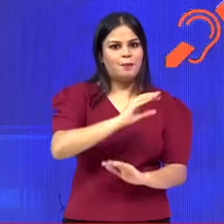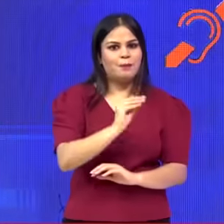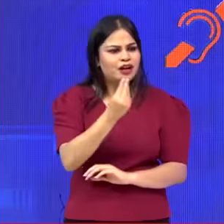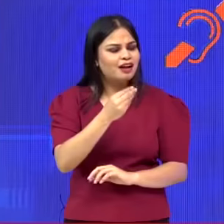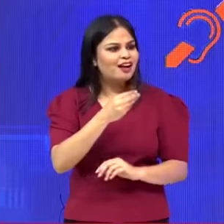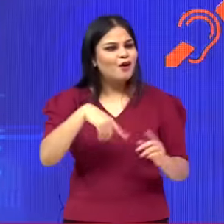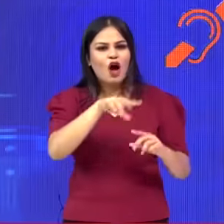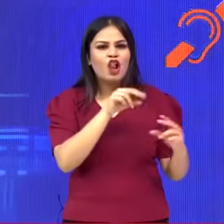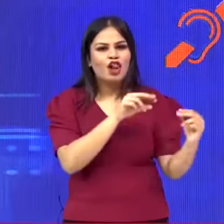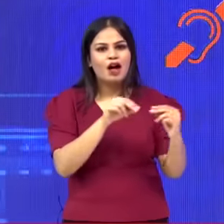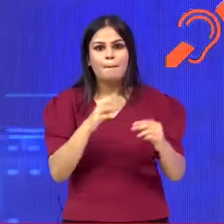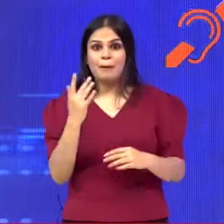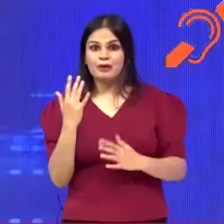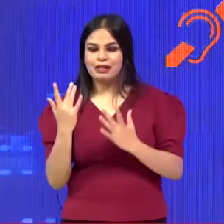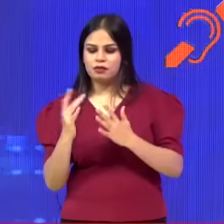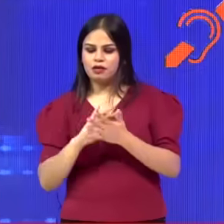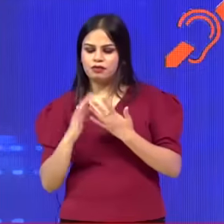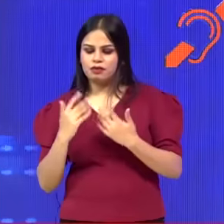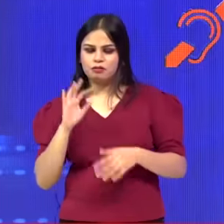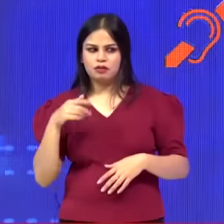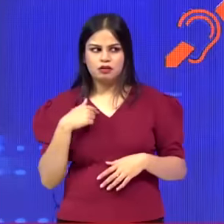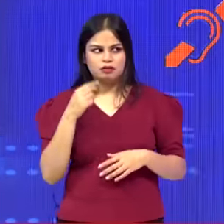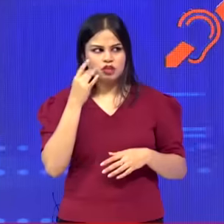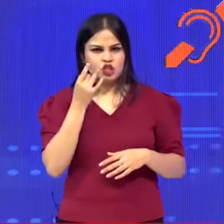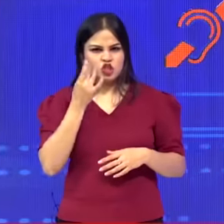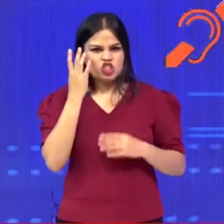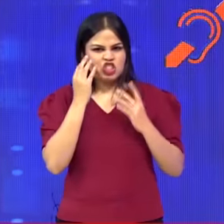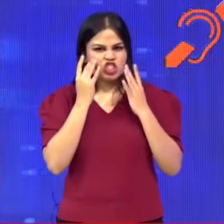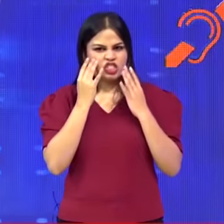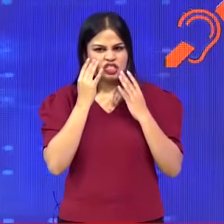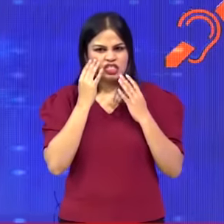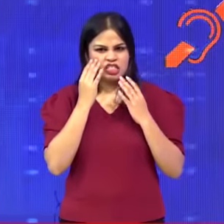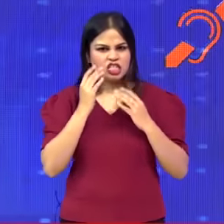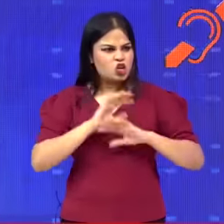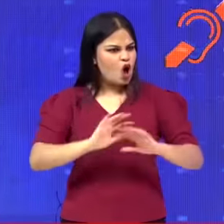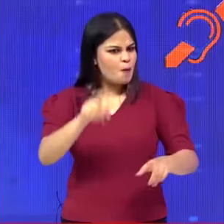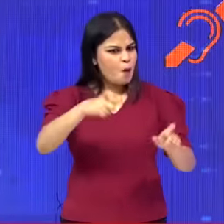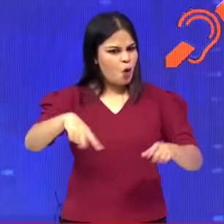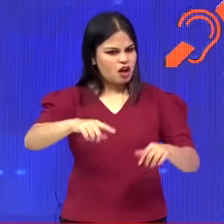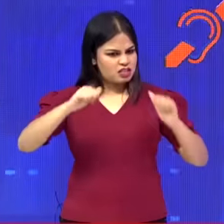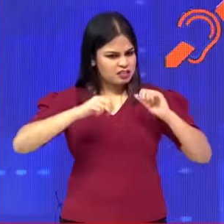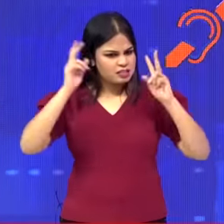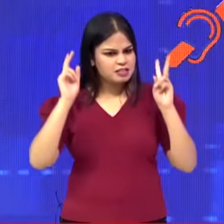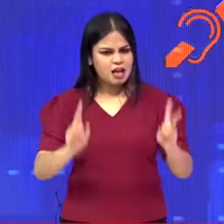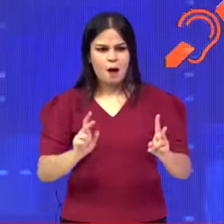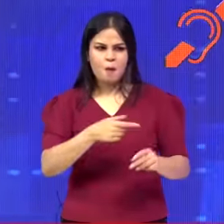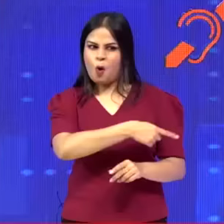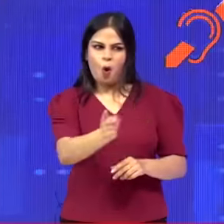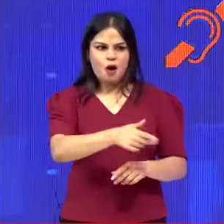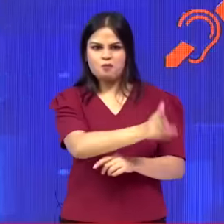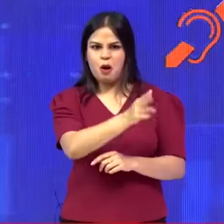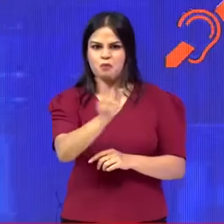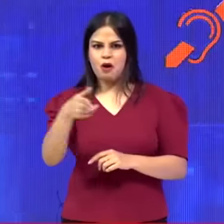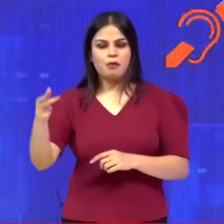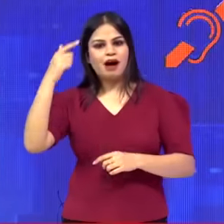अच्छा वो 5-10 मिनट हो गया, मैं एकदम आंखें लिए एकदम गुस्से के अंदर, कोई नहीं उठेगा, सब बैठा रहो यहाँ पर, सबको मार दूंगा, एकदम